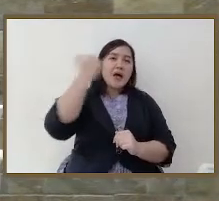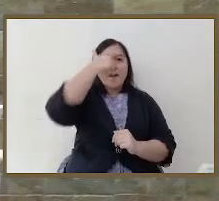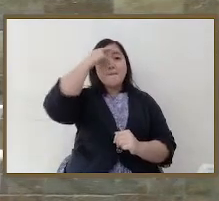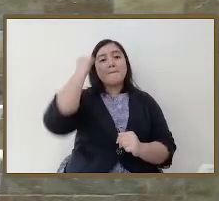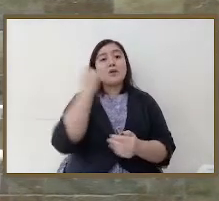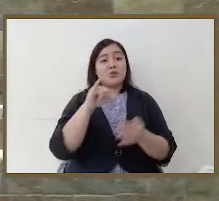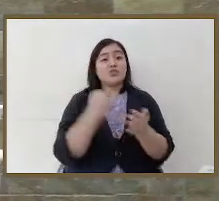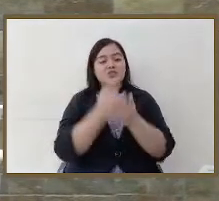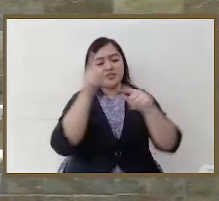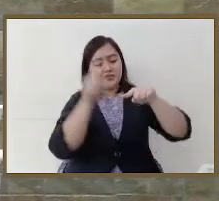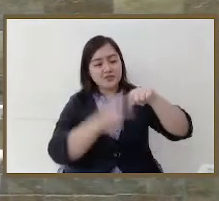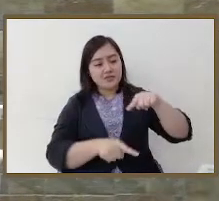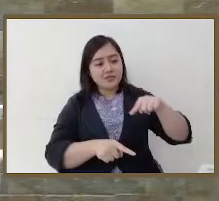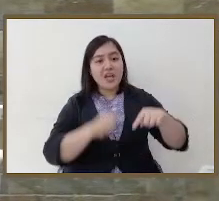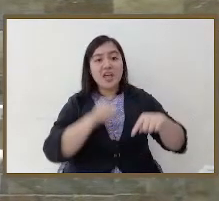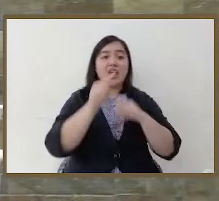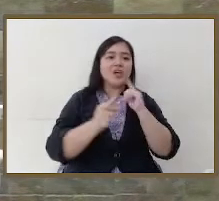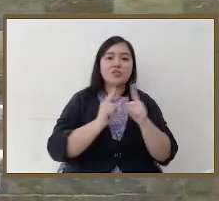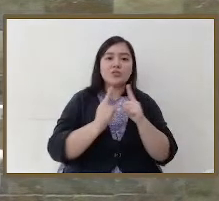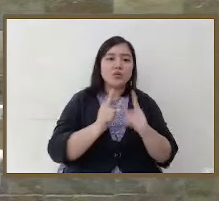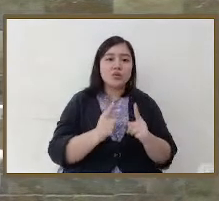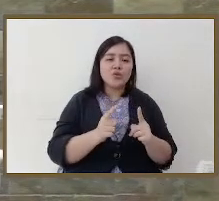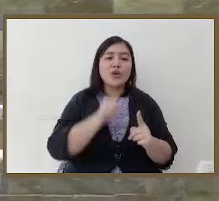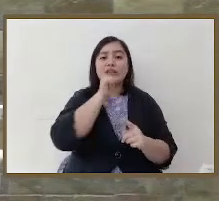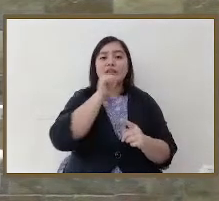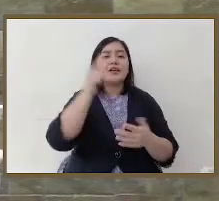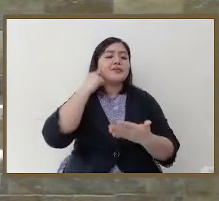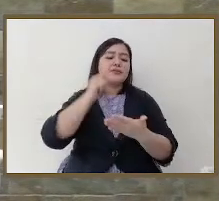Hindi yung pamalo per se ang nagkukorek, kapatid.